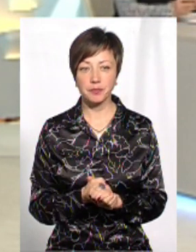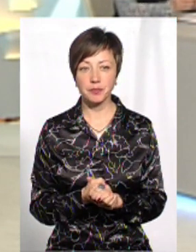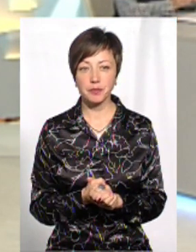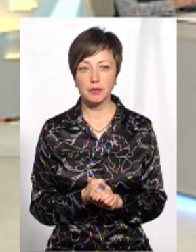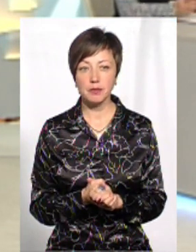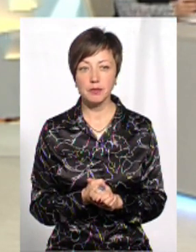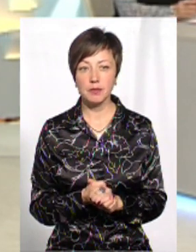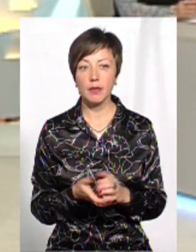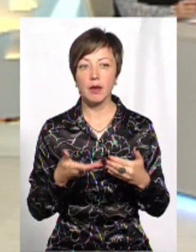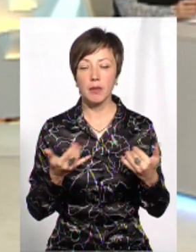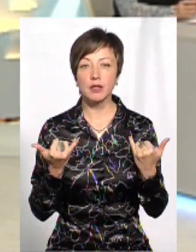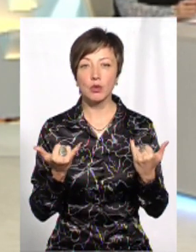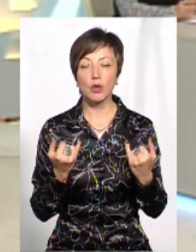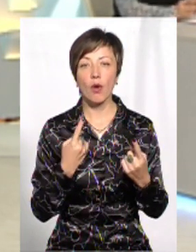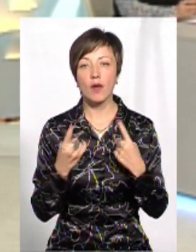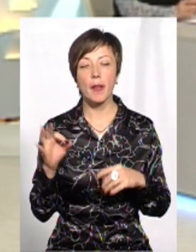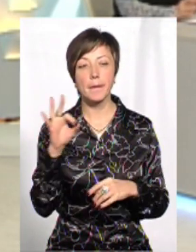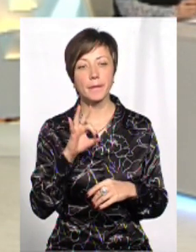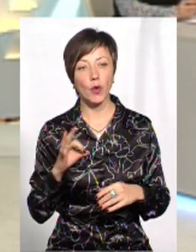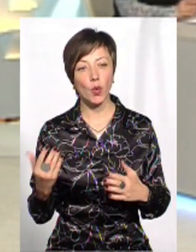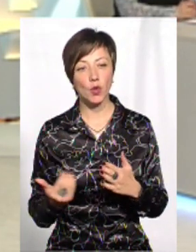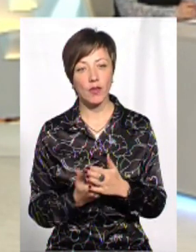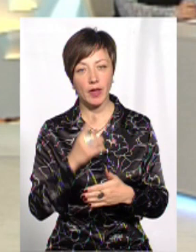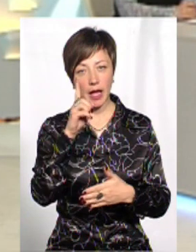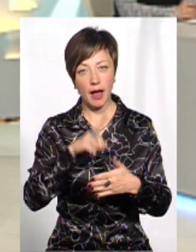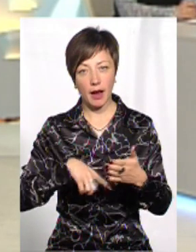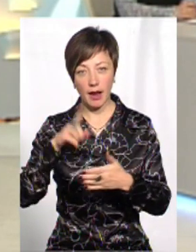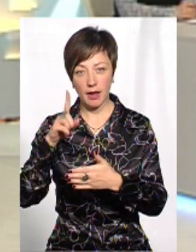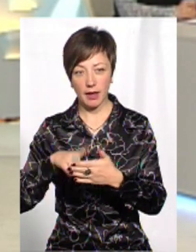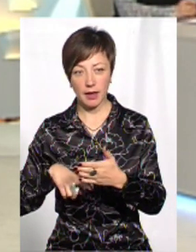Ми сьогодні говорили про нові релігії.